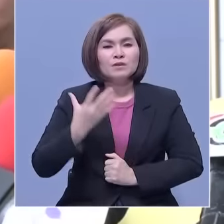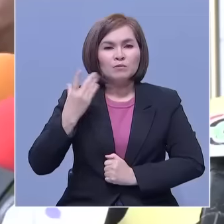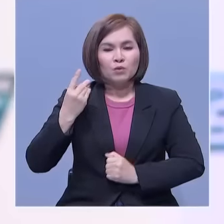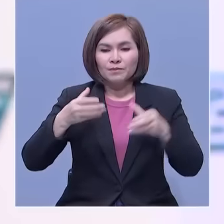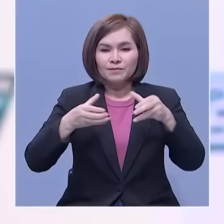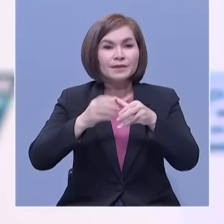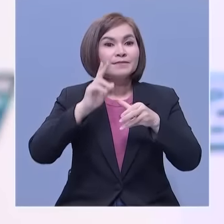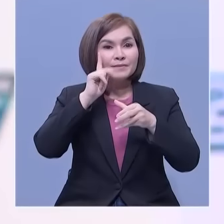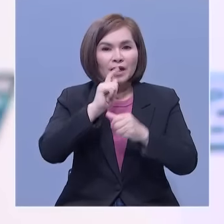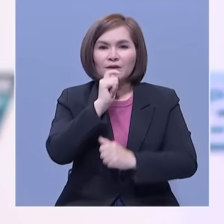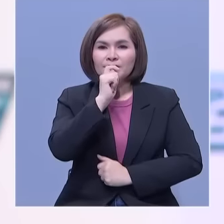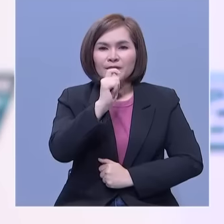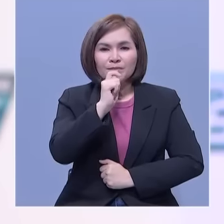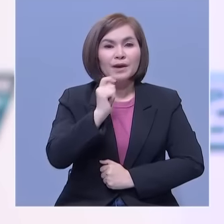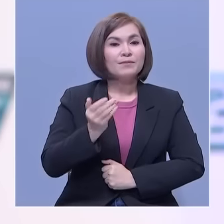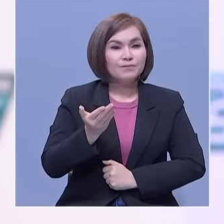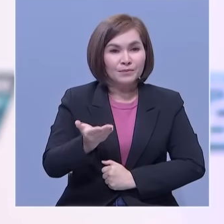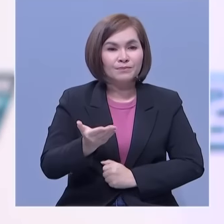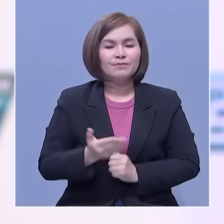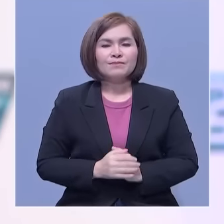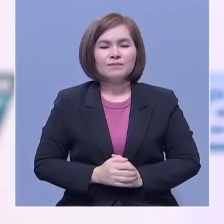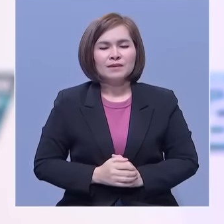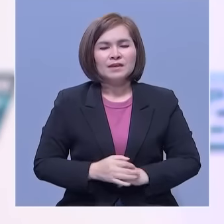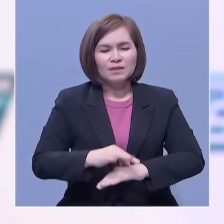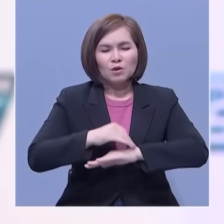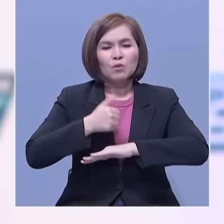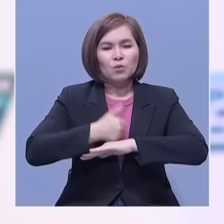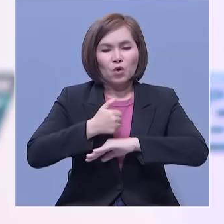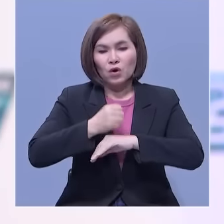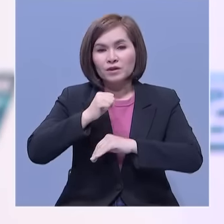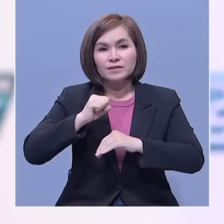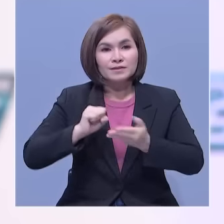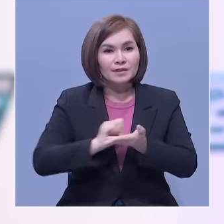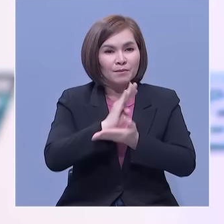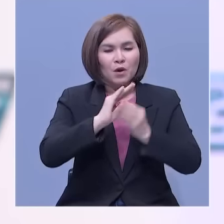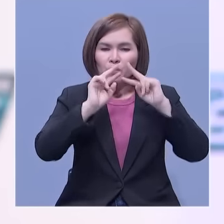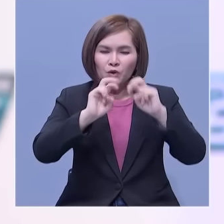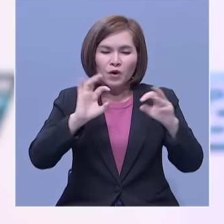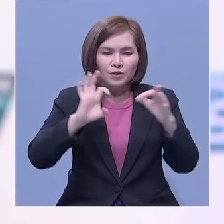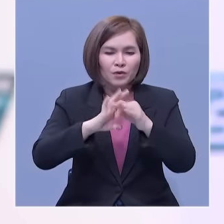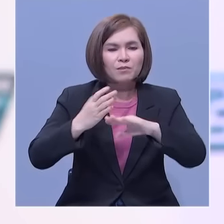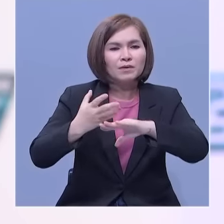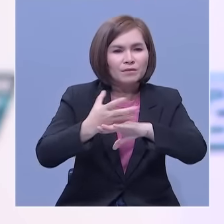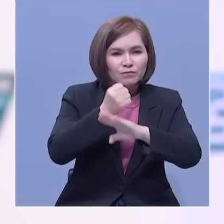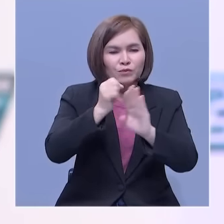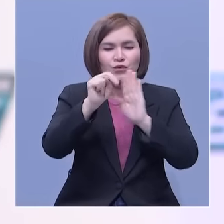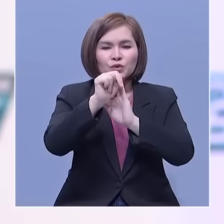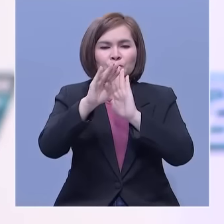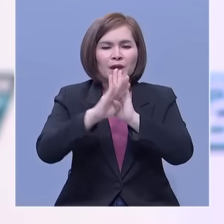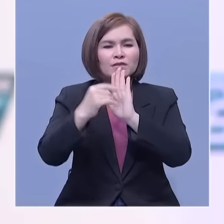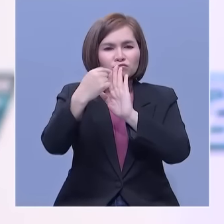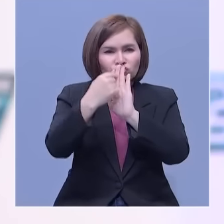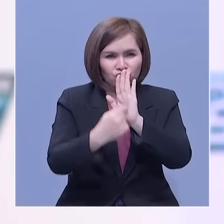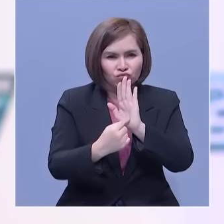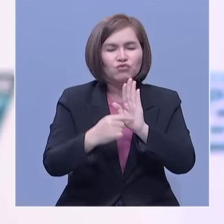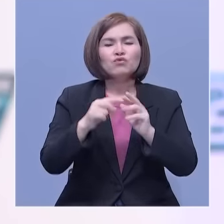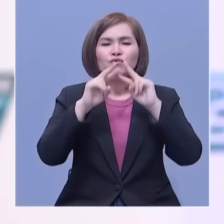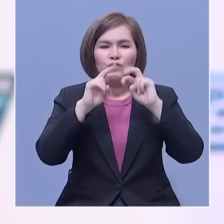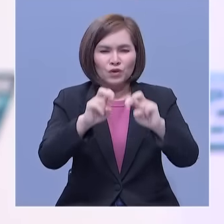กับอาจารย์ธนพรศรียากูลท่านเป็นผอสถาบันวิเคราะห์การเมืองและนโยบายนะครับอาจารย์ธนพรท่านมองแบบนี้ครับ